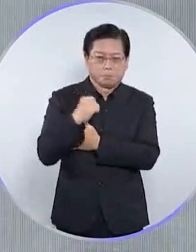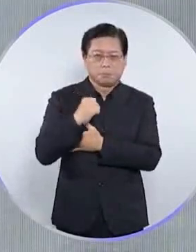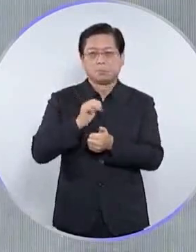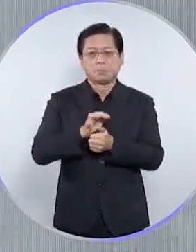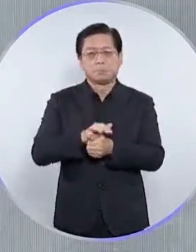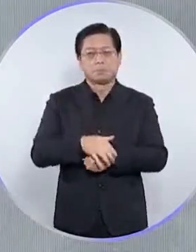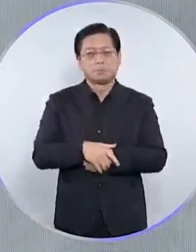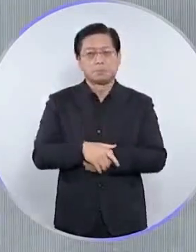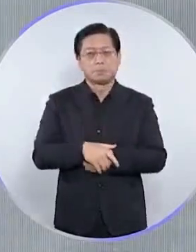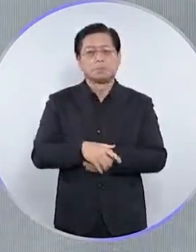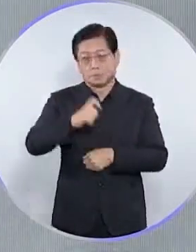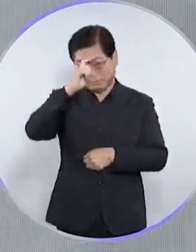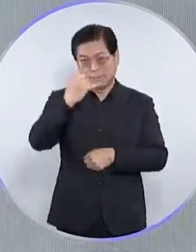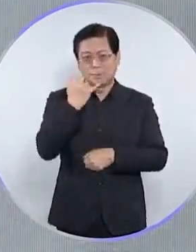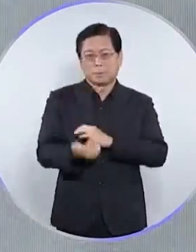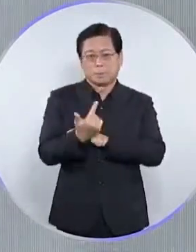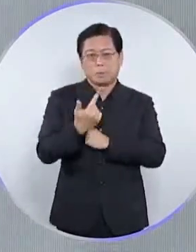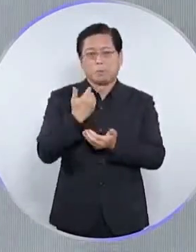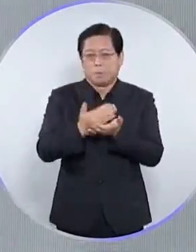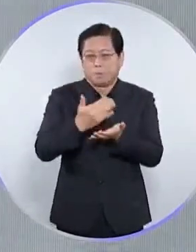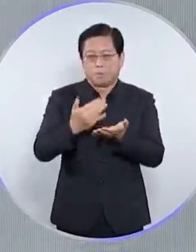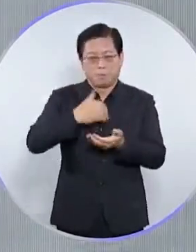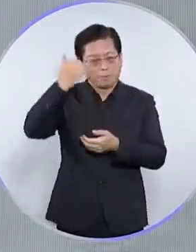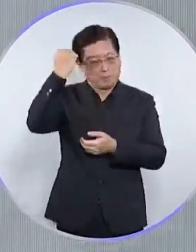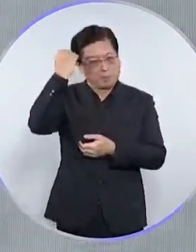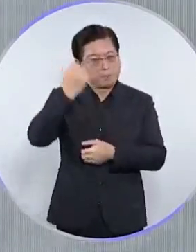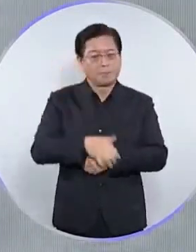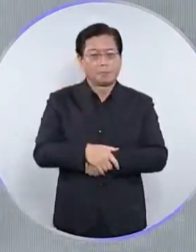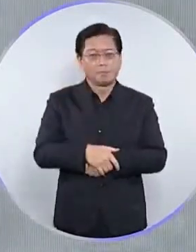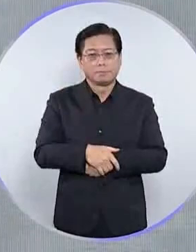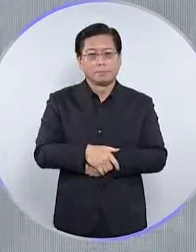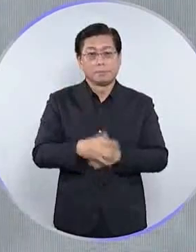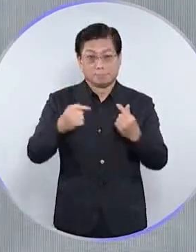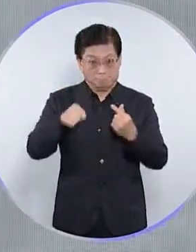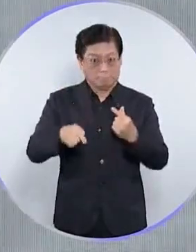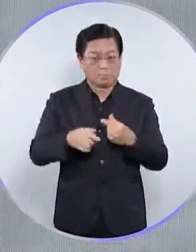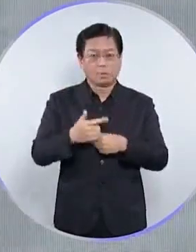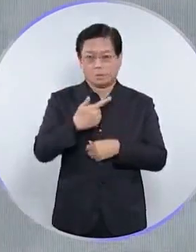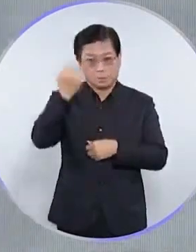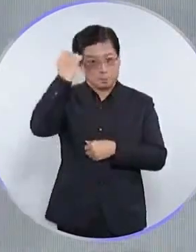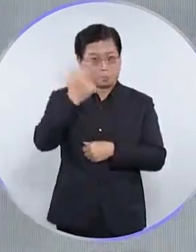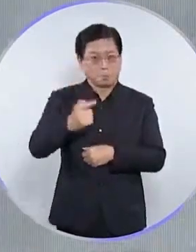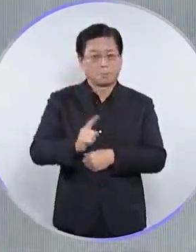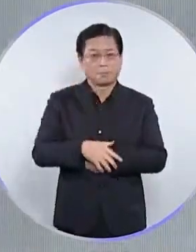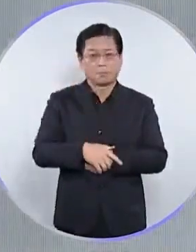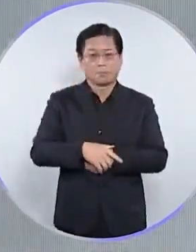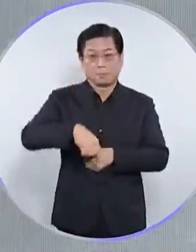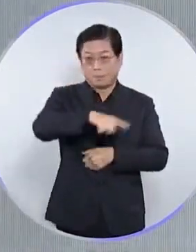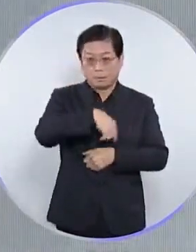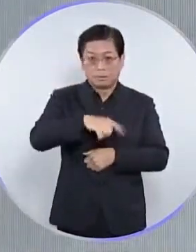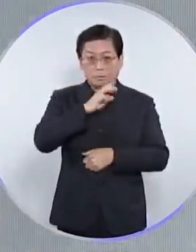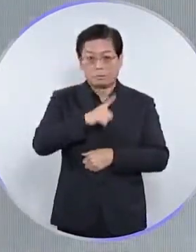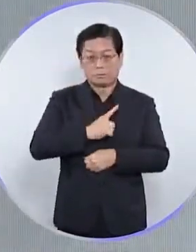希望会当会痛苦减少。以及在那时阵，我最痛苦的是什么？大家在赚